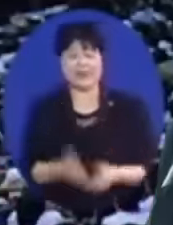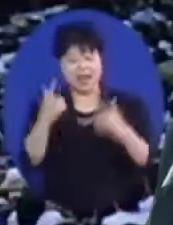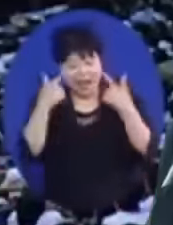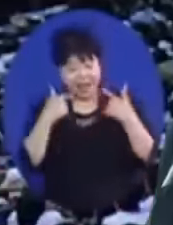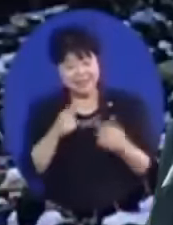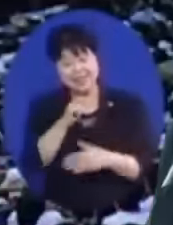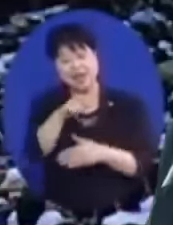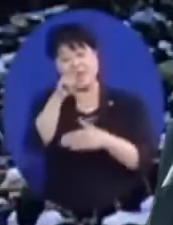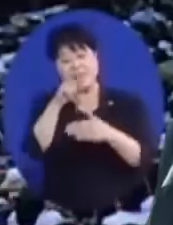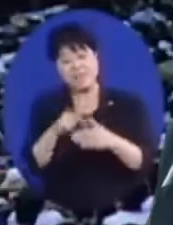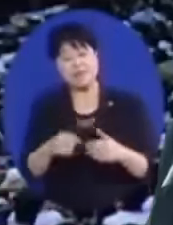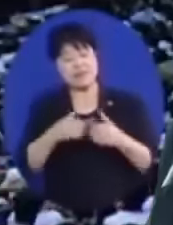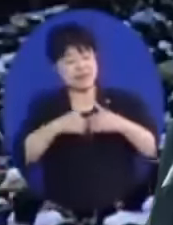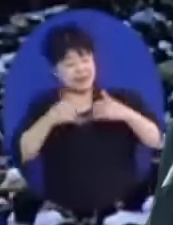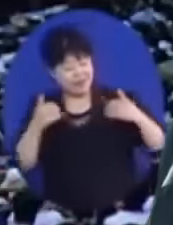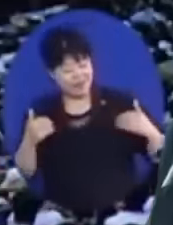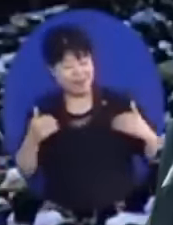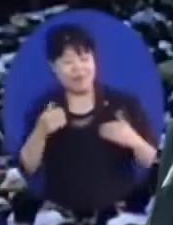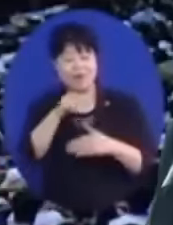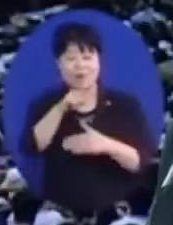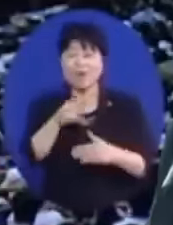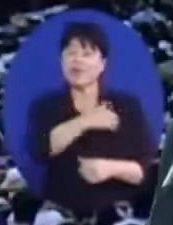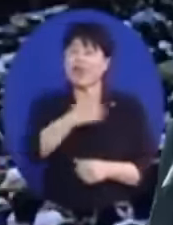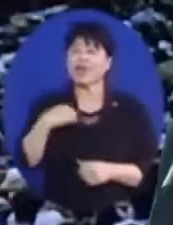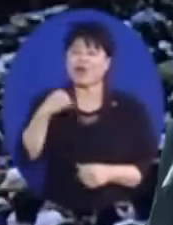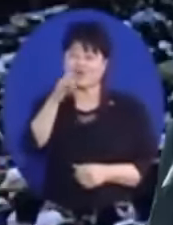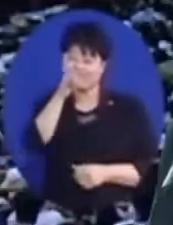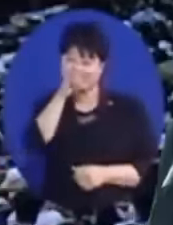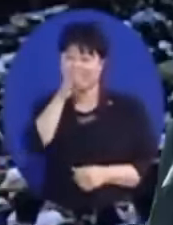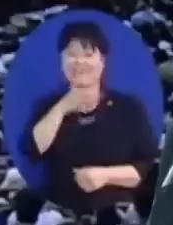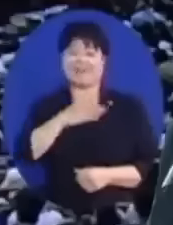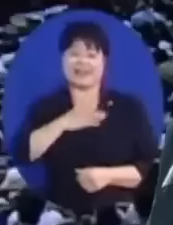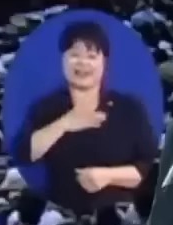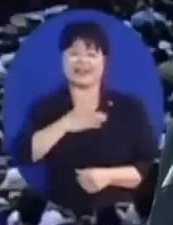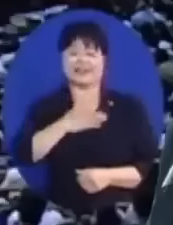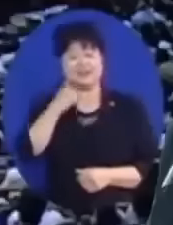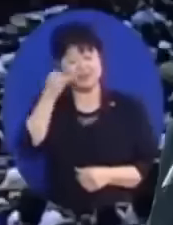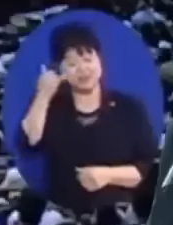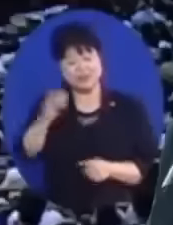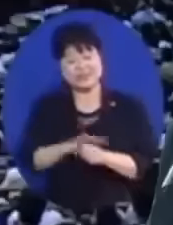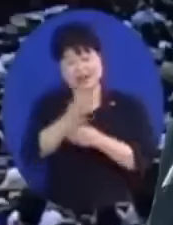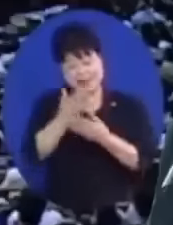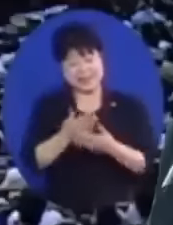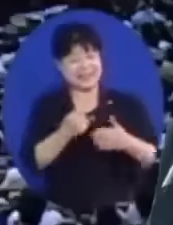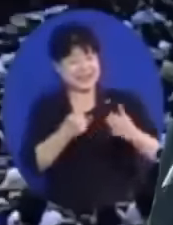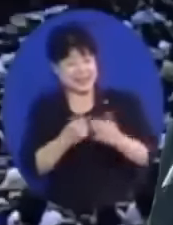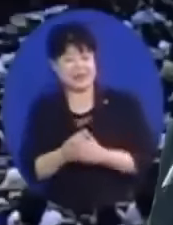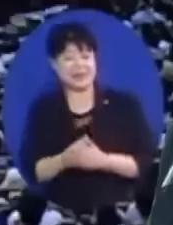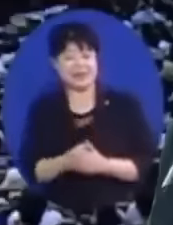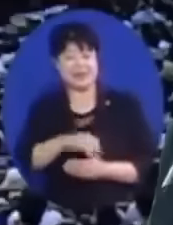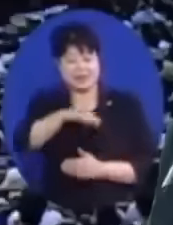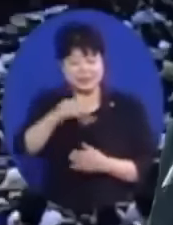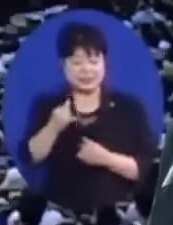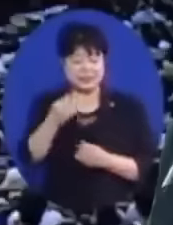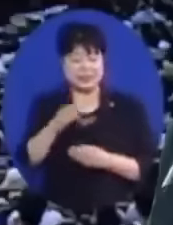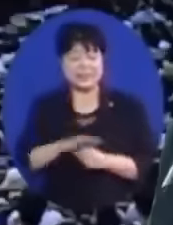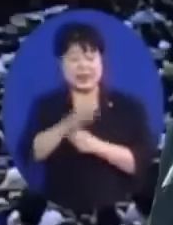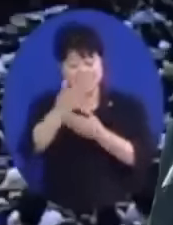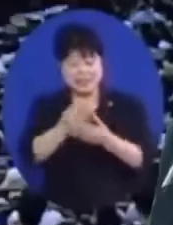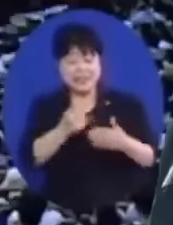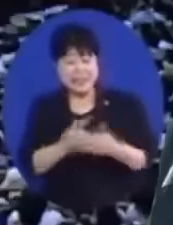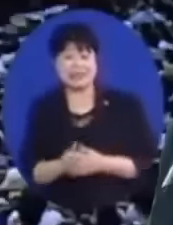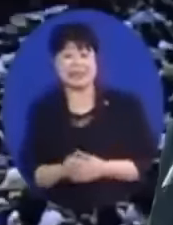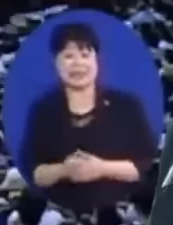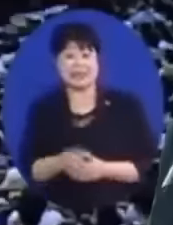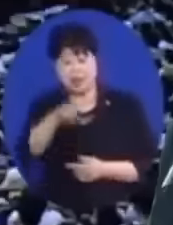언제나 마음 문을 열고 마음의 여유가 있습니다. 내가 부모님께 사랑을 받고 주위의 사랑을 받았기 때문에